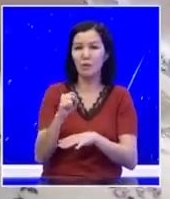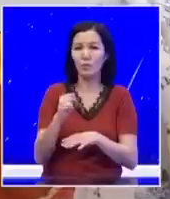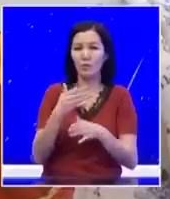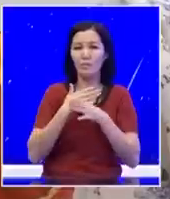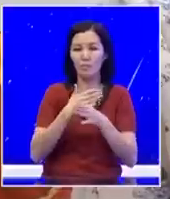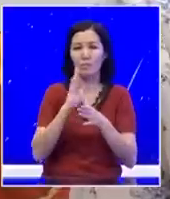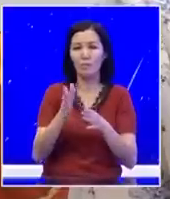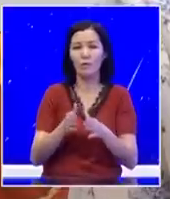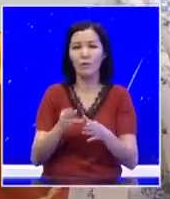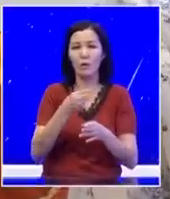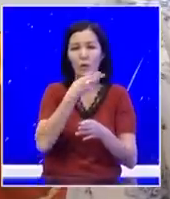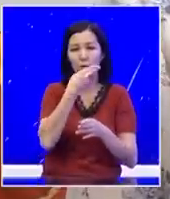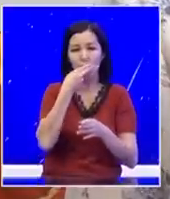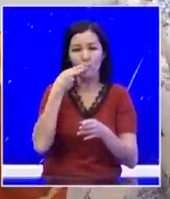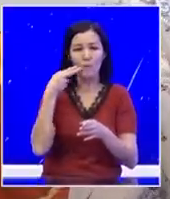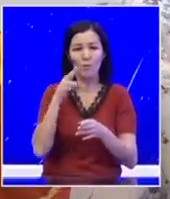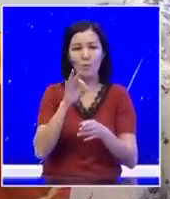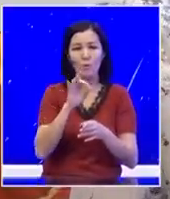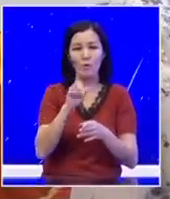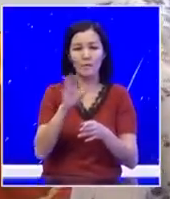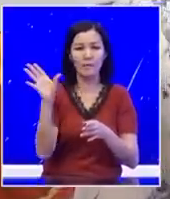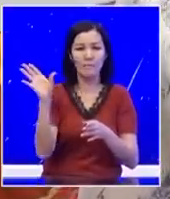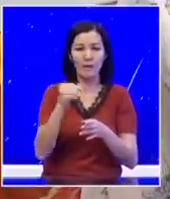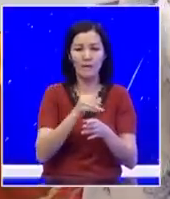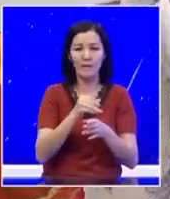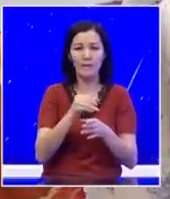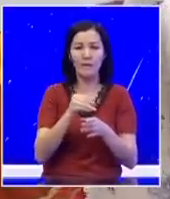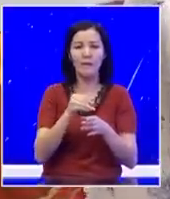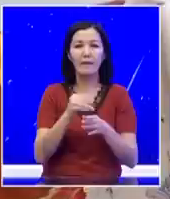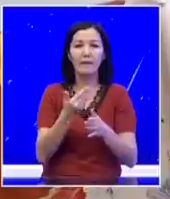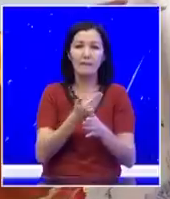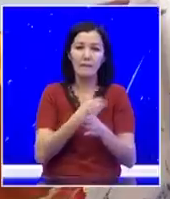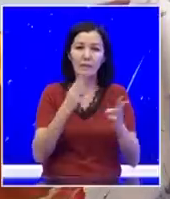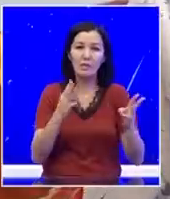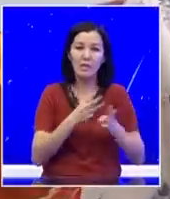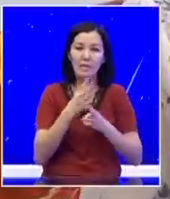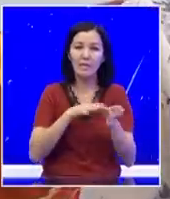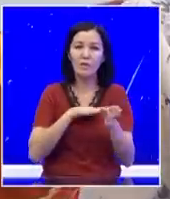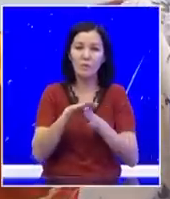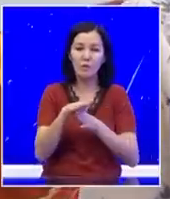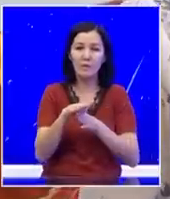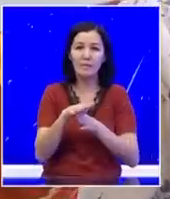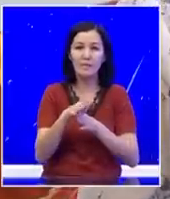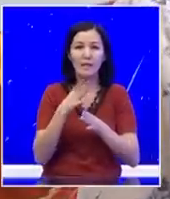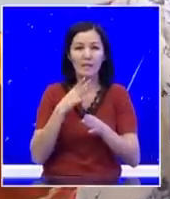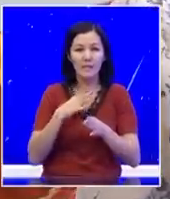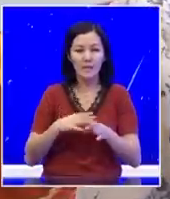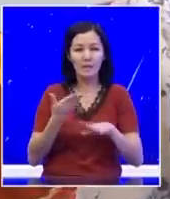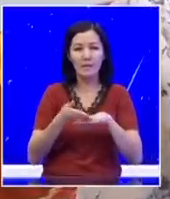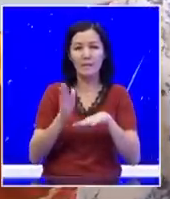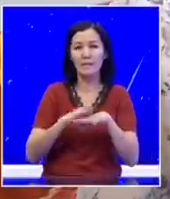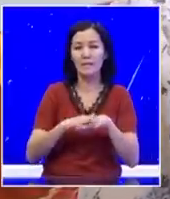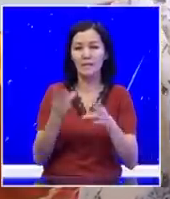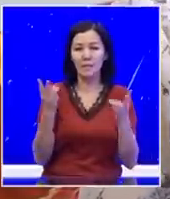дейді. Ораза ұстағандар бәрідер қабыл болсын. Бір кішкене қиыншылыққа шыдау керек. Бір